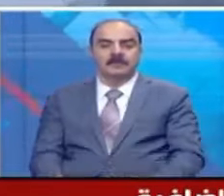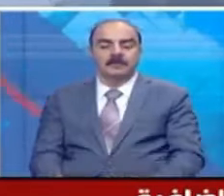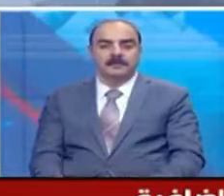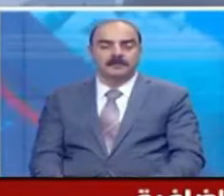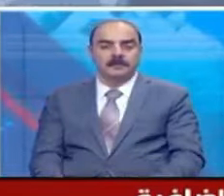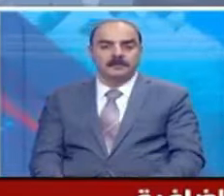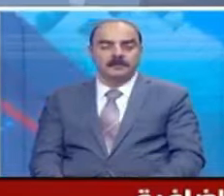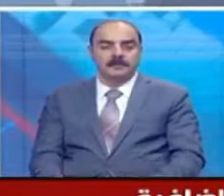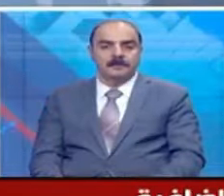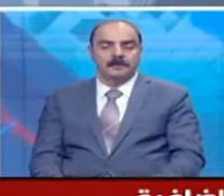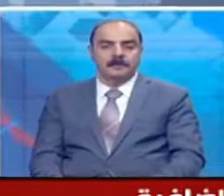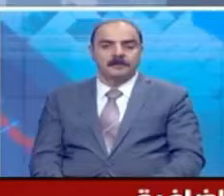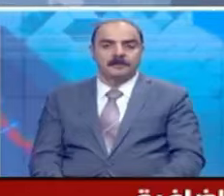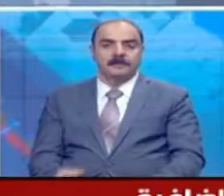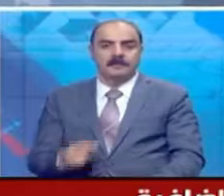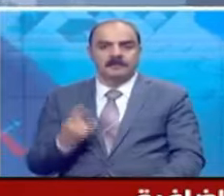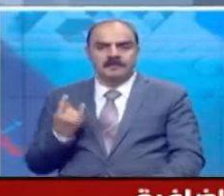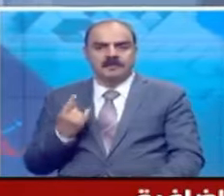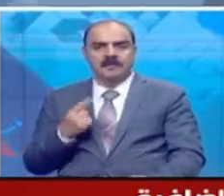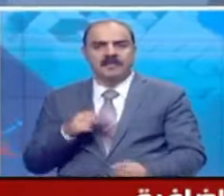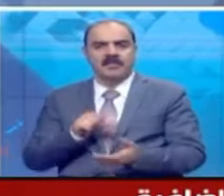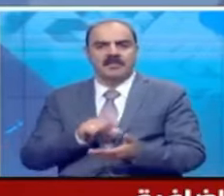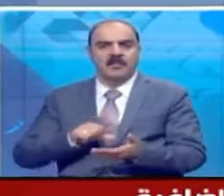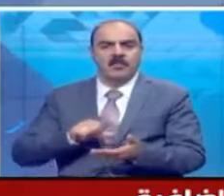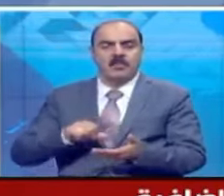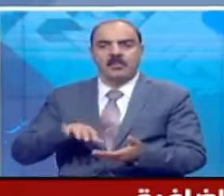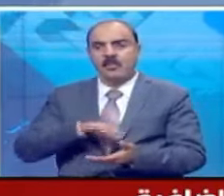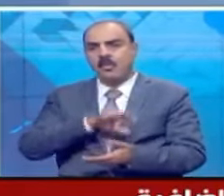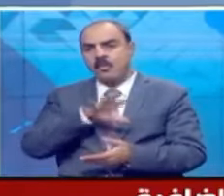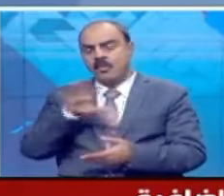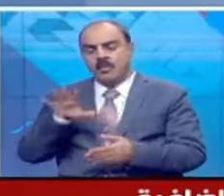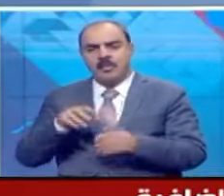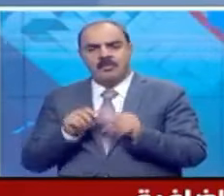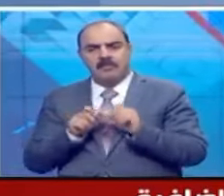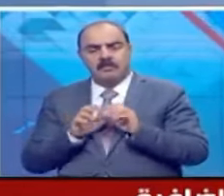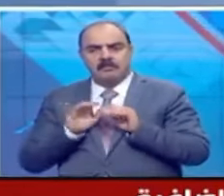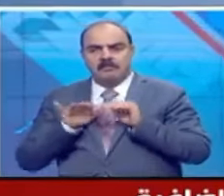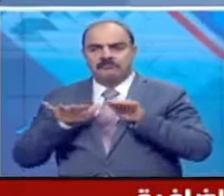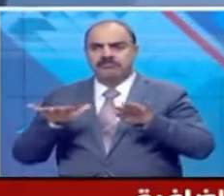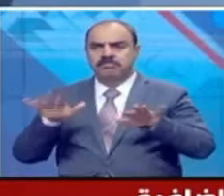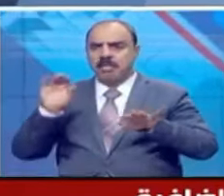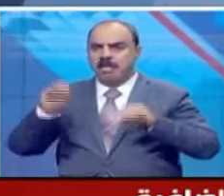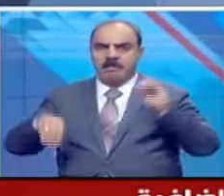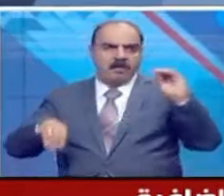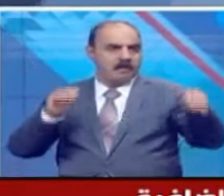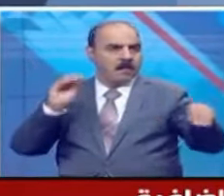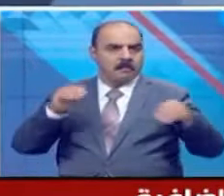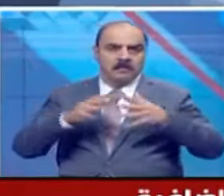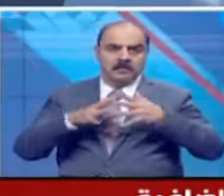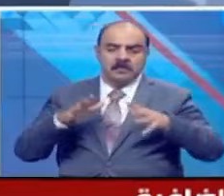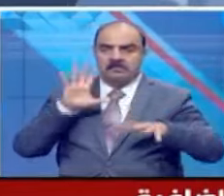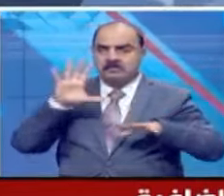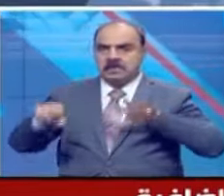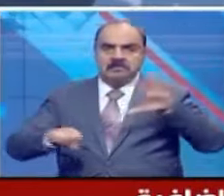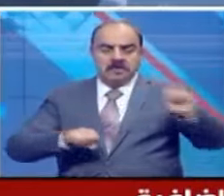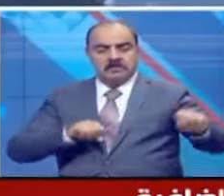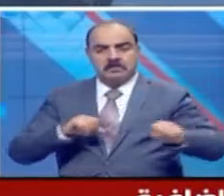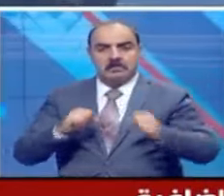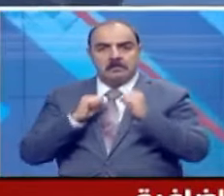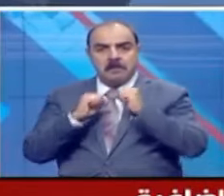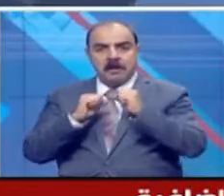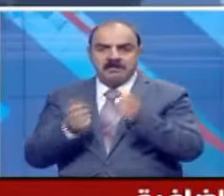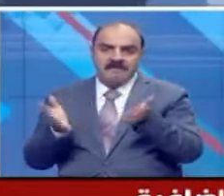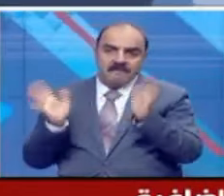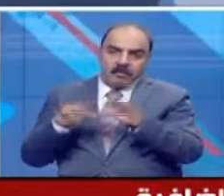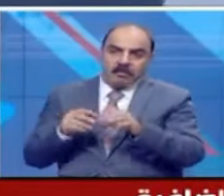إنه داخلية، تموين، نسبة الرقابة، حماية المستهلك عاملة حملات ضخمة، وشفنا حجم اللي اتضبط الحقيقة ده